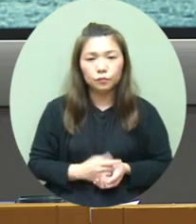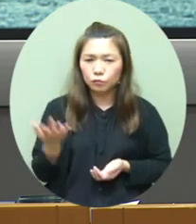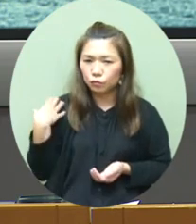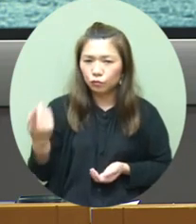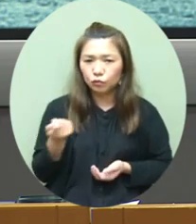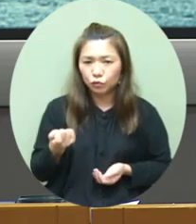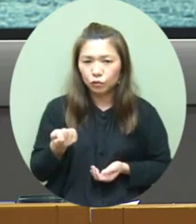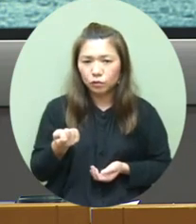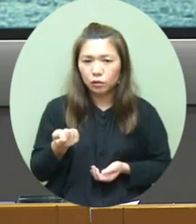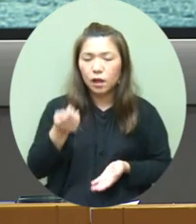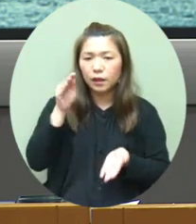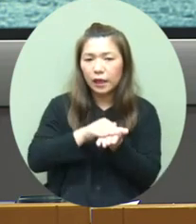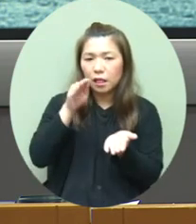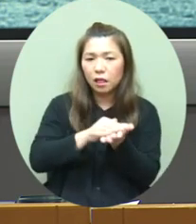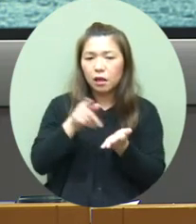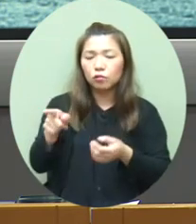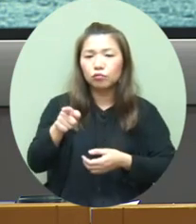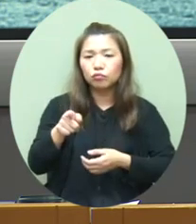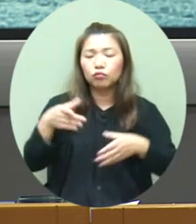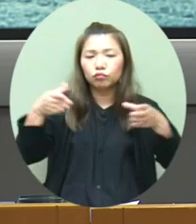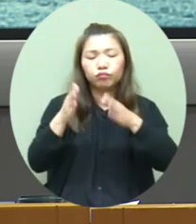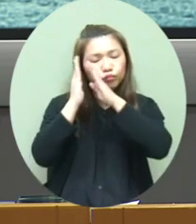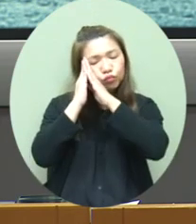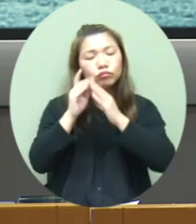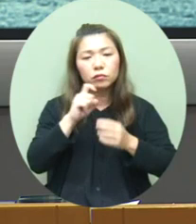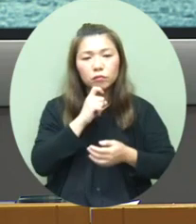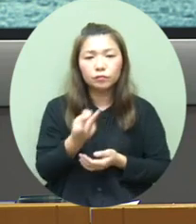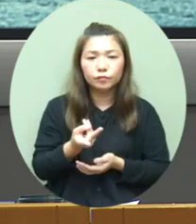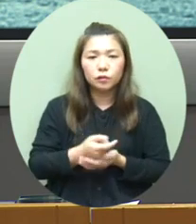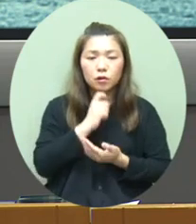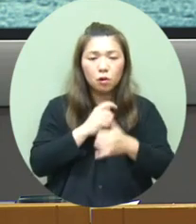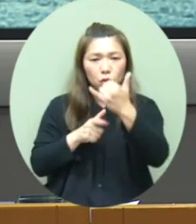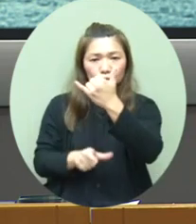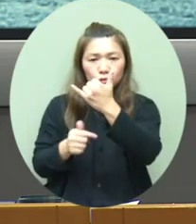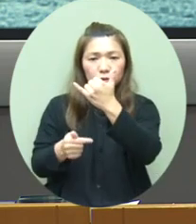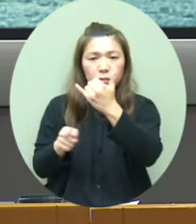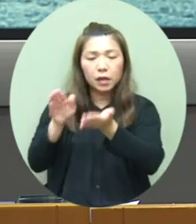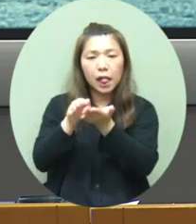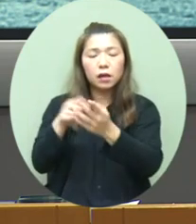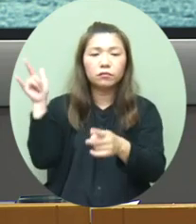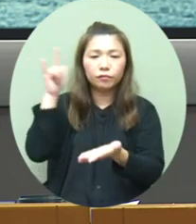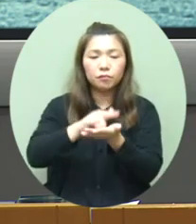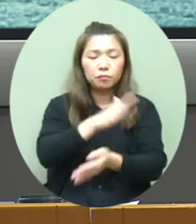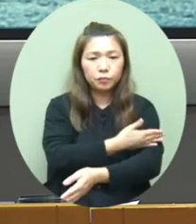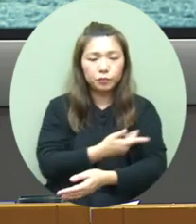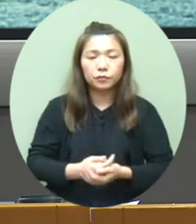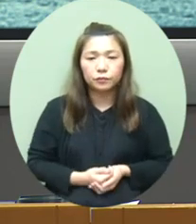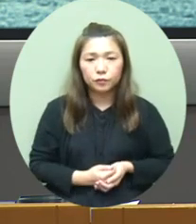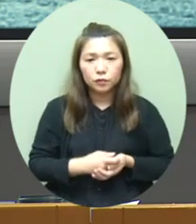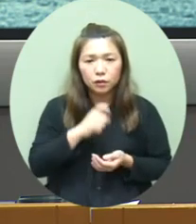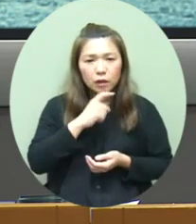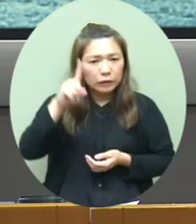近由印尼回港的人士一起居住，那位人士是6月10日抵港，在第9日的樣本